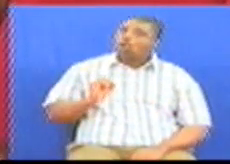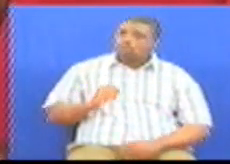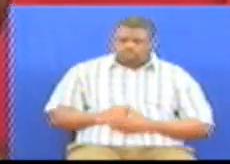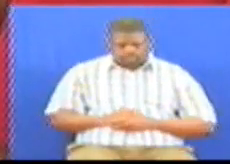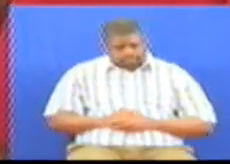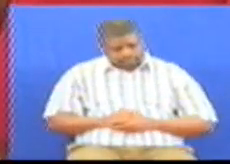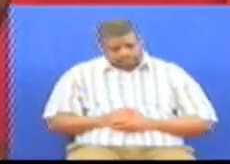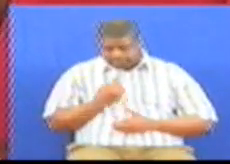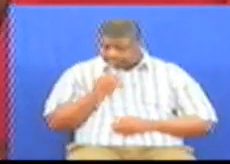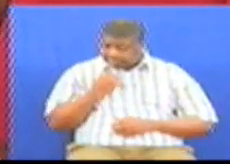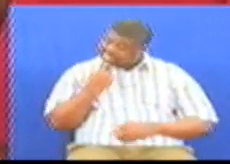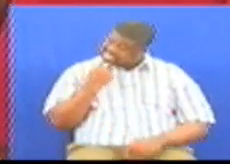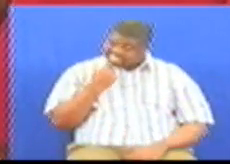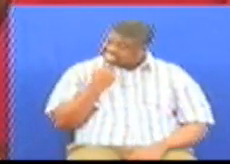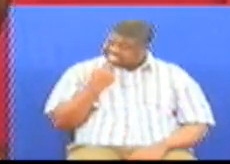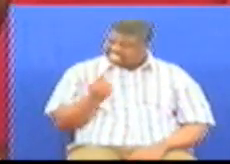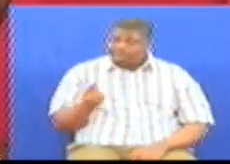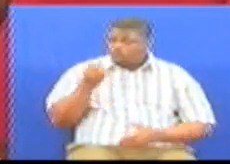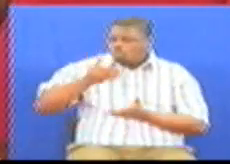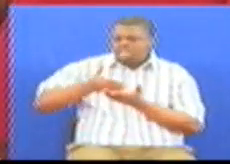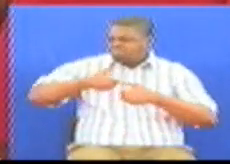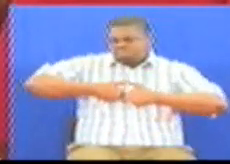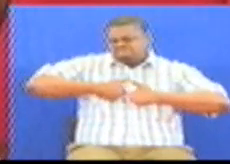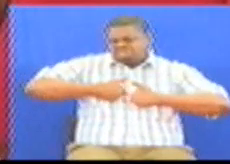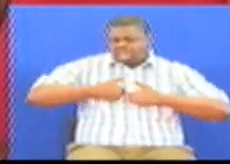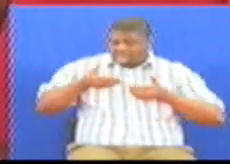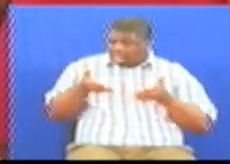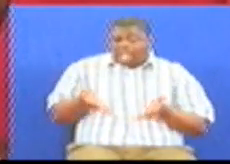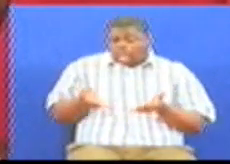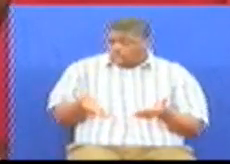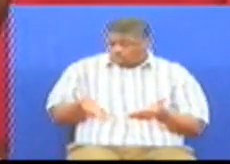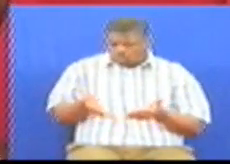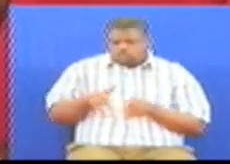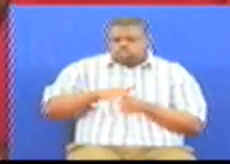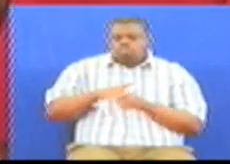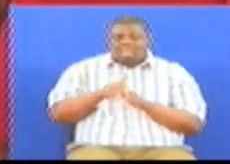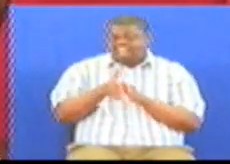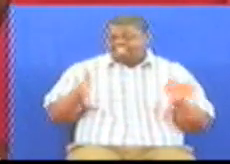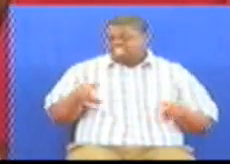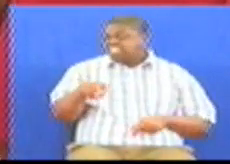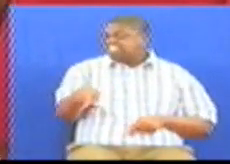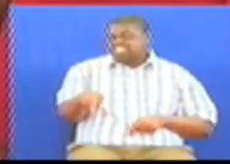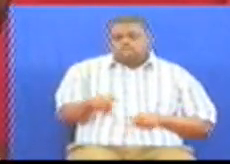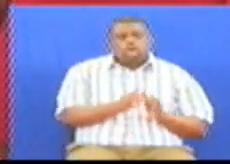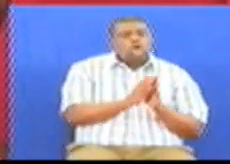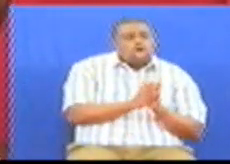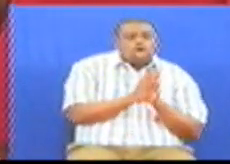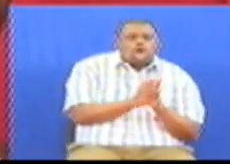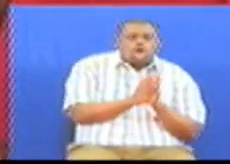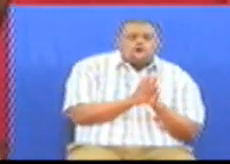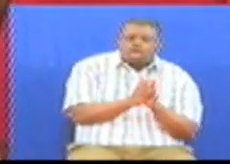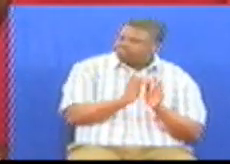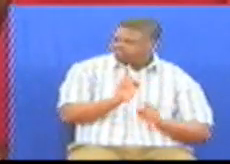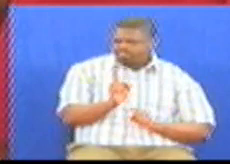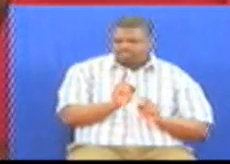Kwa kweli leo mimi sikutaka sana kutumia fursa hii kuomba mengi. Kwanza